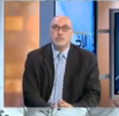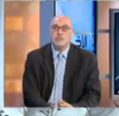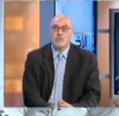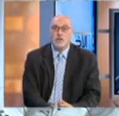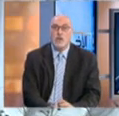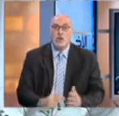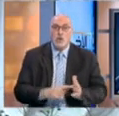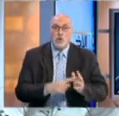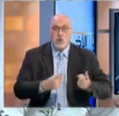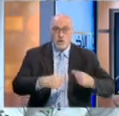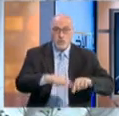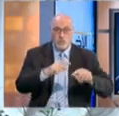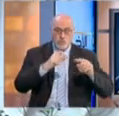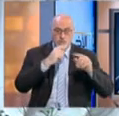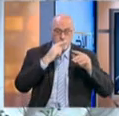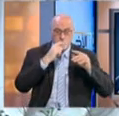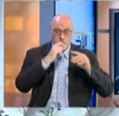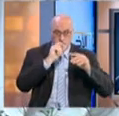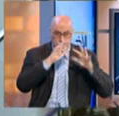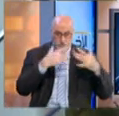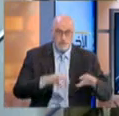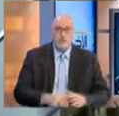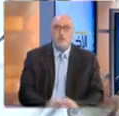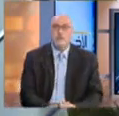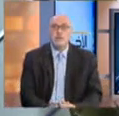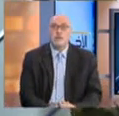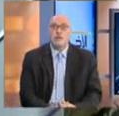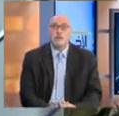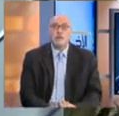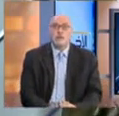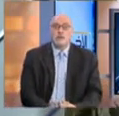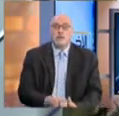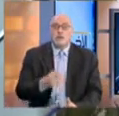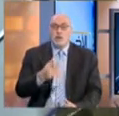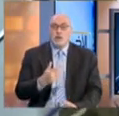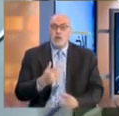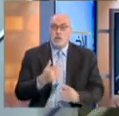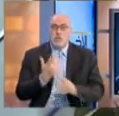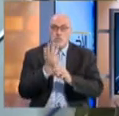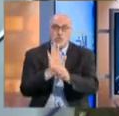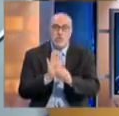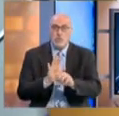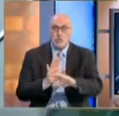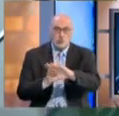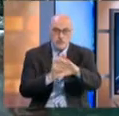اللقاء أسدى السيد الفريق رئيس أركان الجيش الوطني الشعبي جملة من التوجيهات